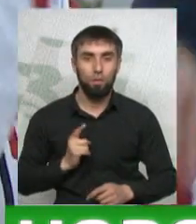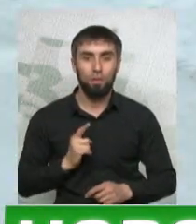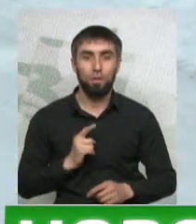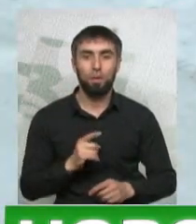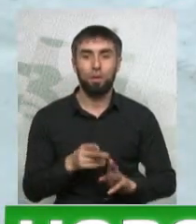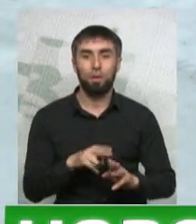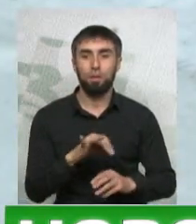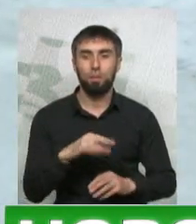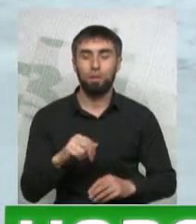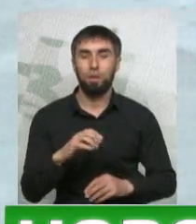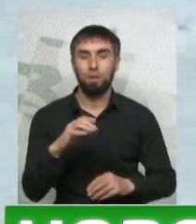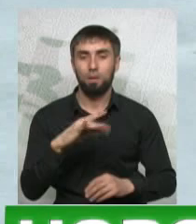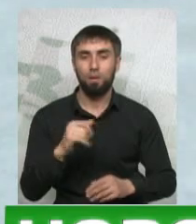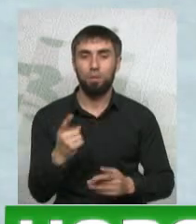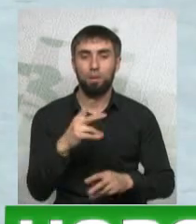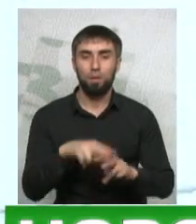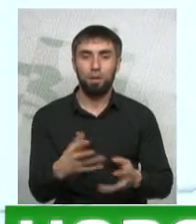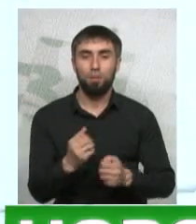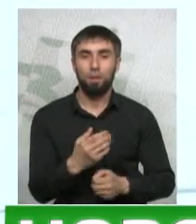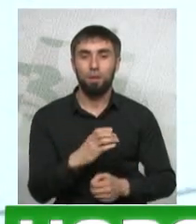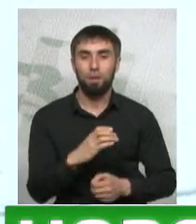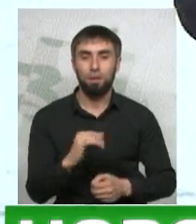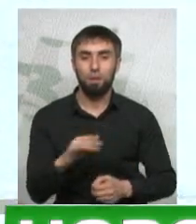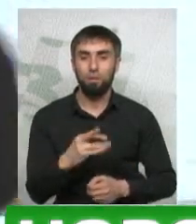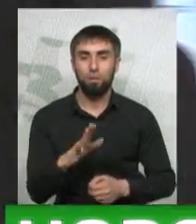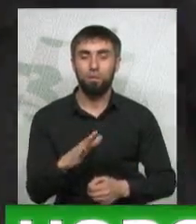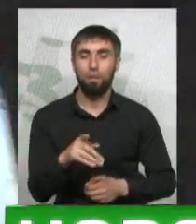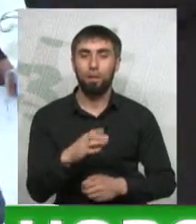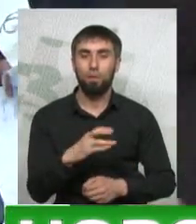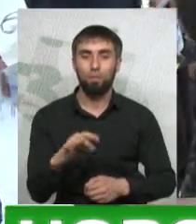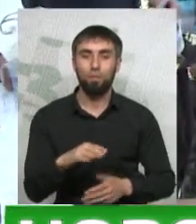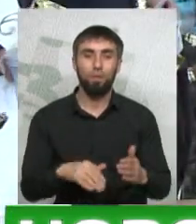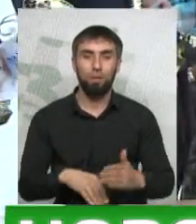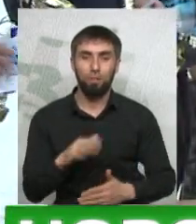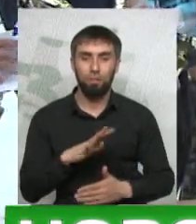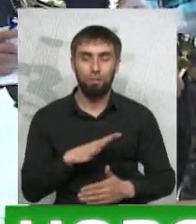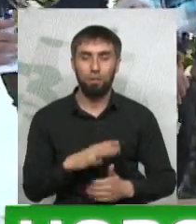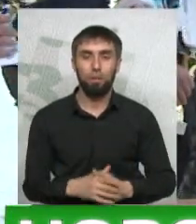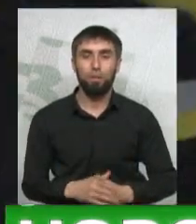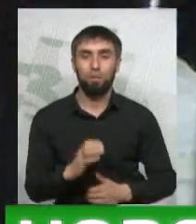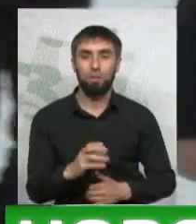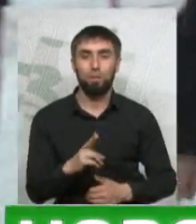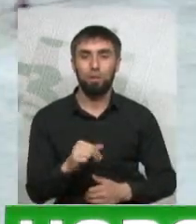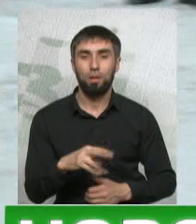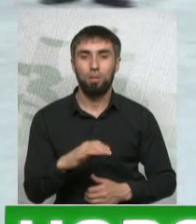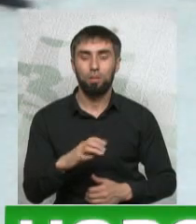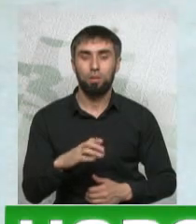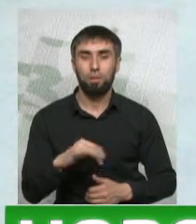дисциплине слова первое место получается А вот на сноуборде лучше всех проехал Сурен Галустян